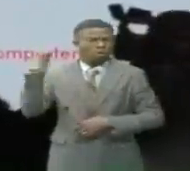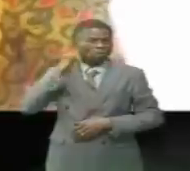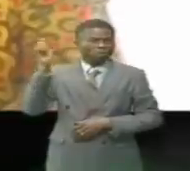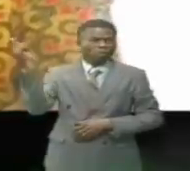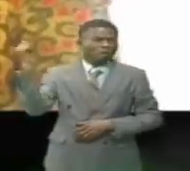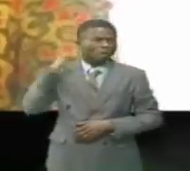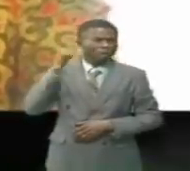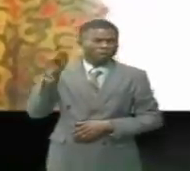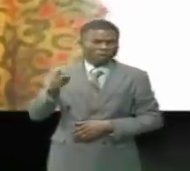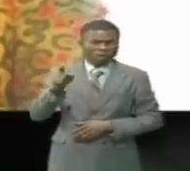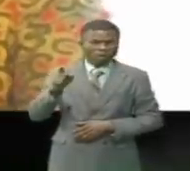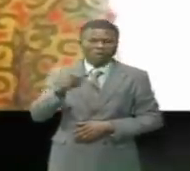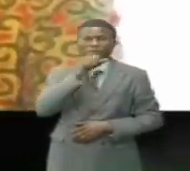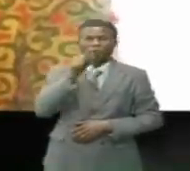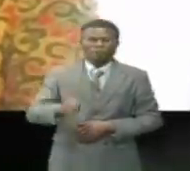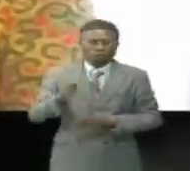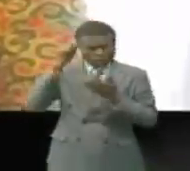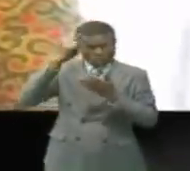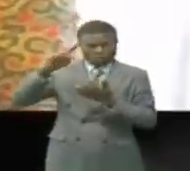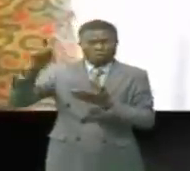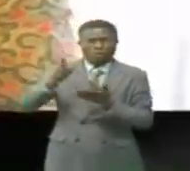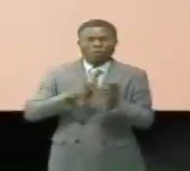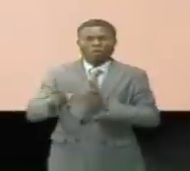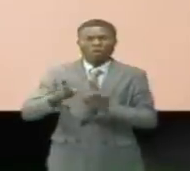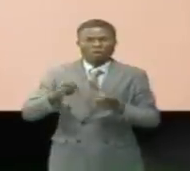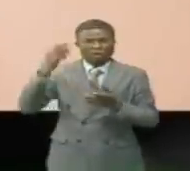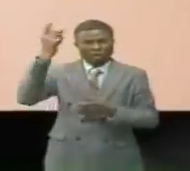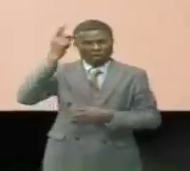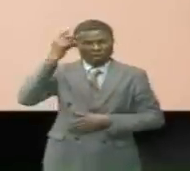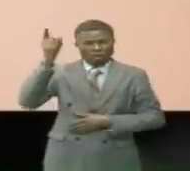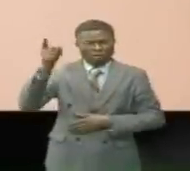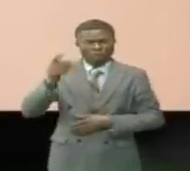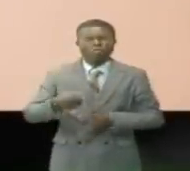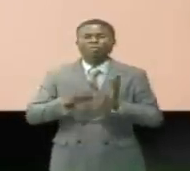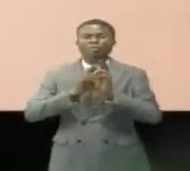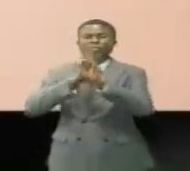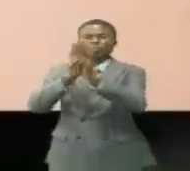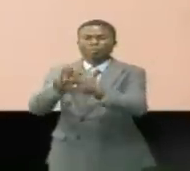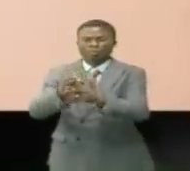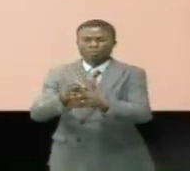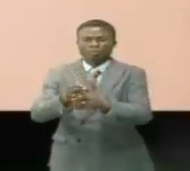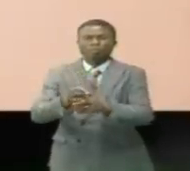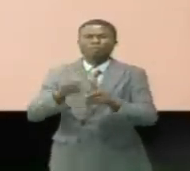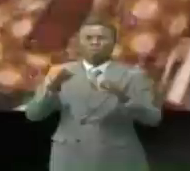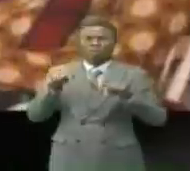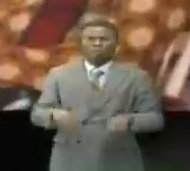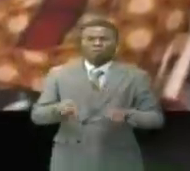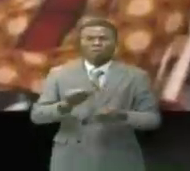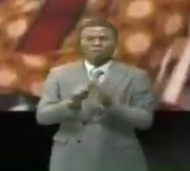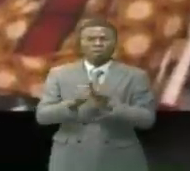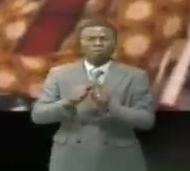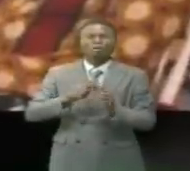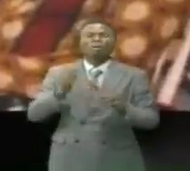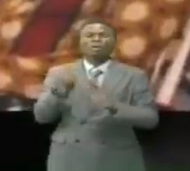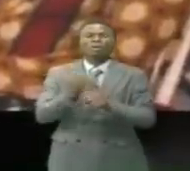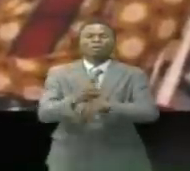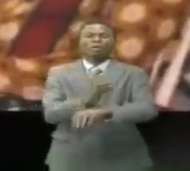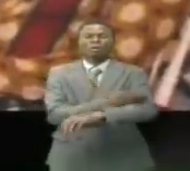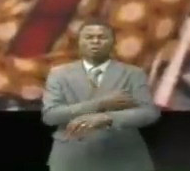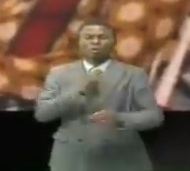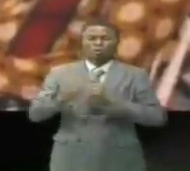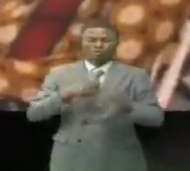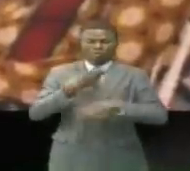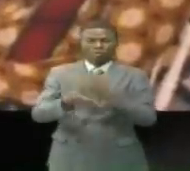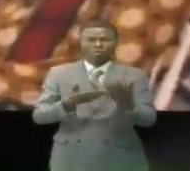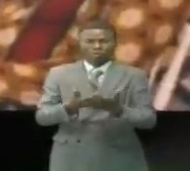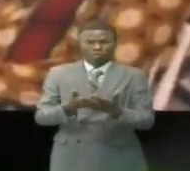Roger Mbungou, doyen de la faculté de médecine de l'UNIKIN, a présenté l'état actuel actuelle de la faculté de médecine et les efforts